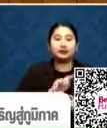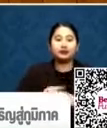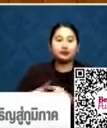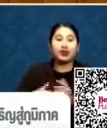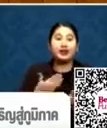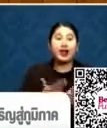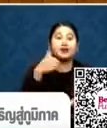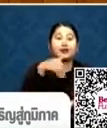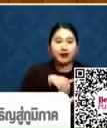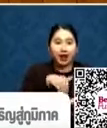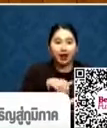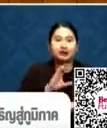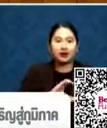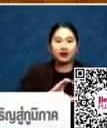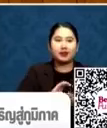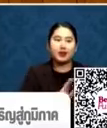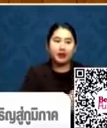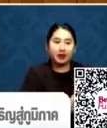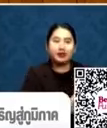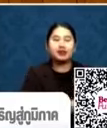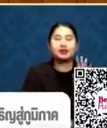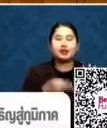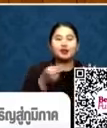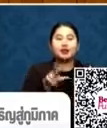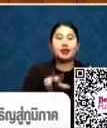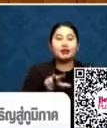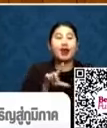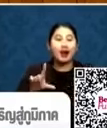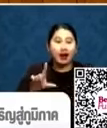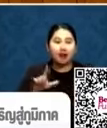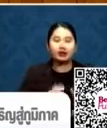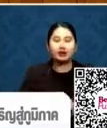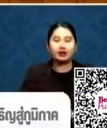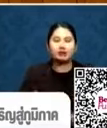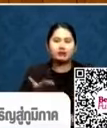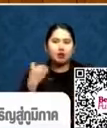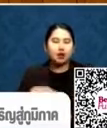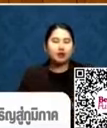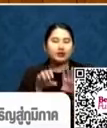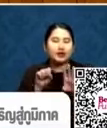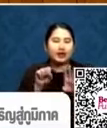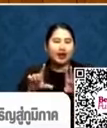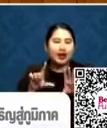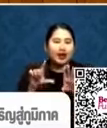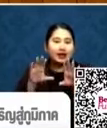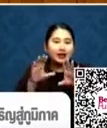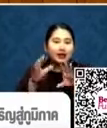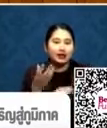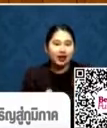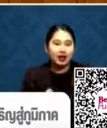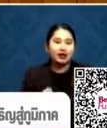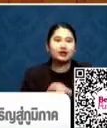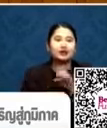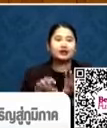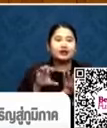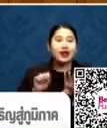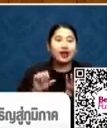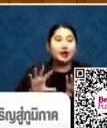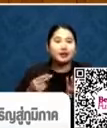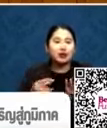ยนแปลงอะไรบ้างซึ่งท่านนายกก็บอกแล้วนะคะว่าเรื่องการที่ประเภทสินค้าต่างๆจะซื้ออะไรได้ซื้ออะไร